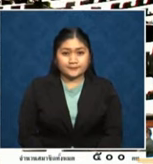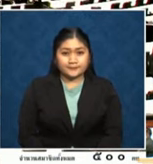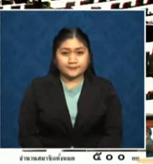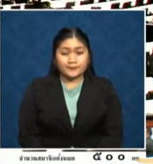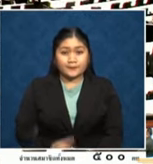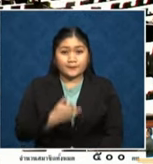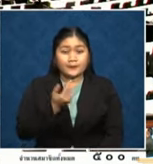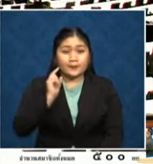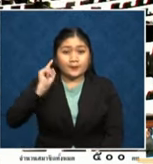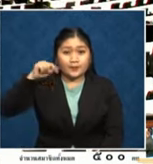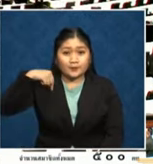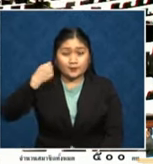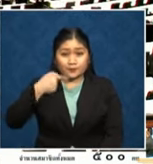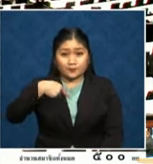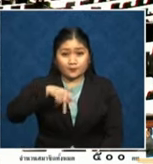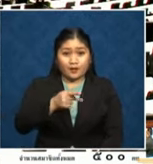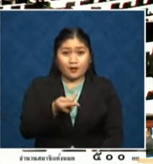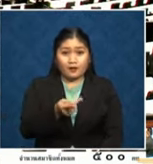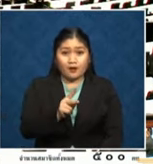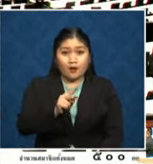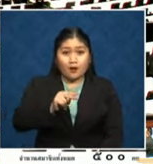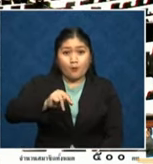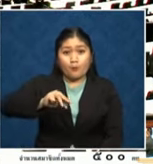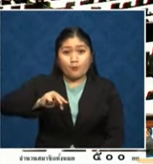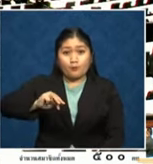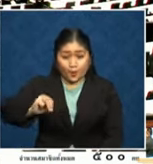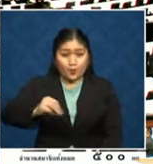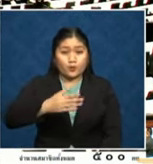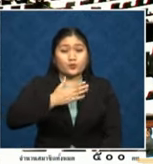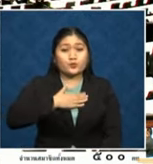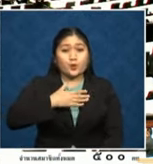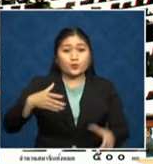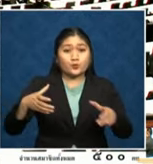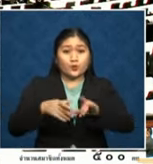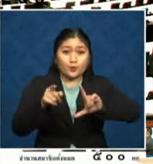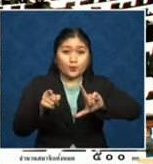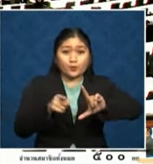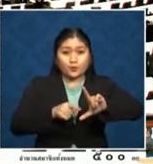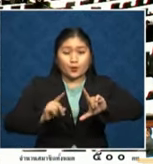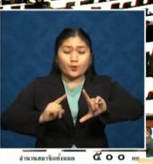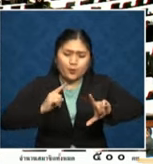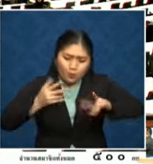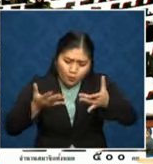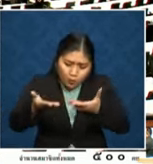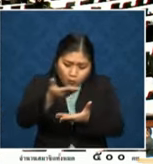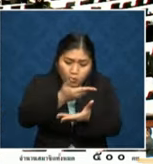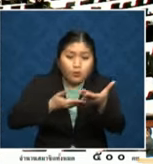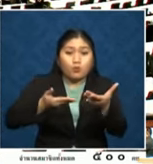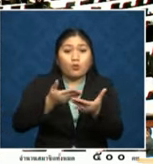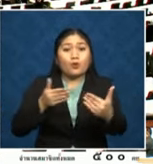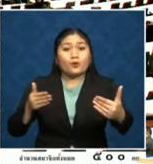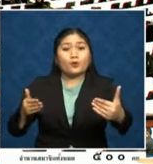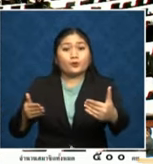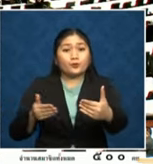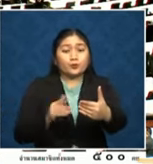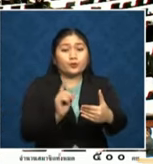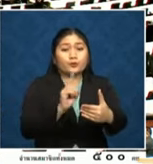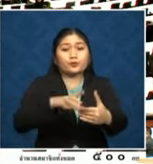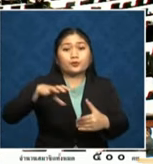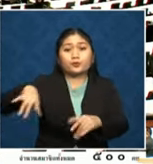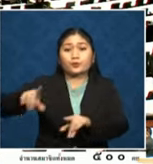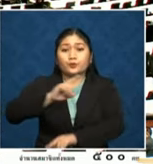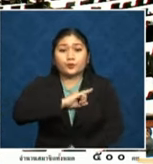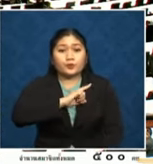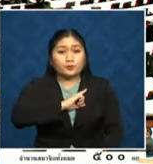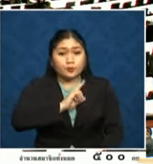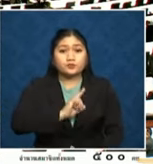เรียนประธานสภาค่ะดิฉันพระขมลหนุนอนันต์ผู้แทนราษฎรพรรคก้าวไกลค่ะวันนี้มีเรื่องหารือกับท่านประธานผ่านไปยังหน่วยงานที่เกี่ยว